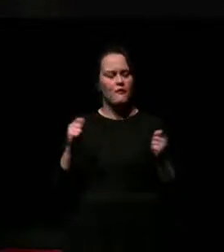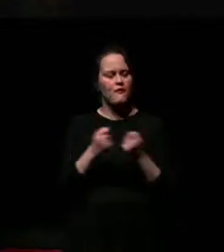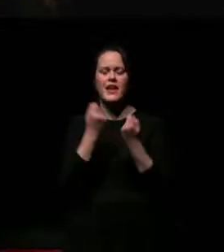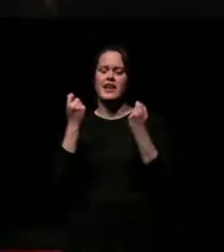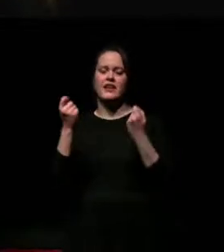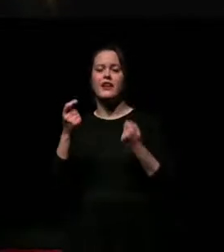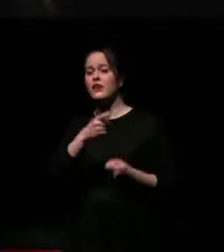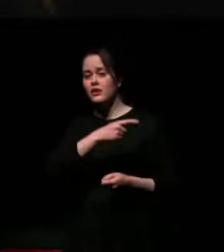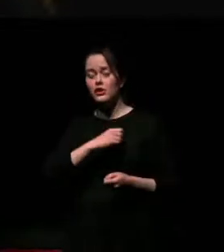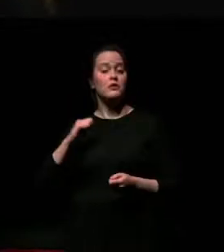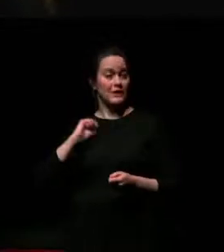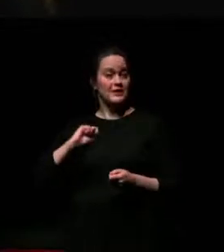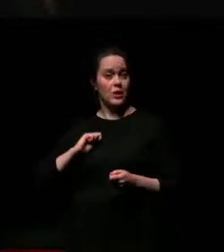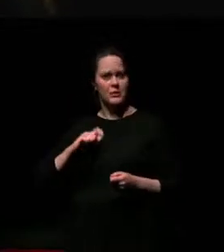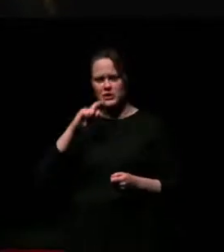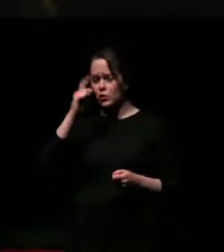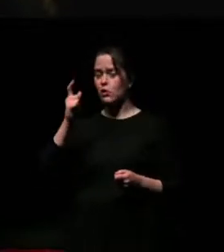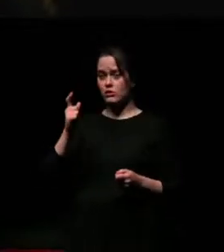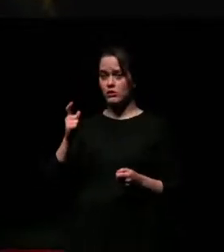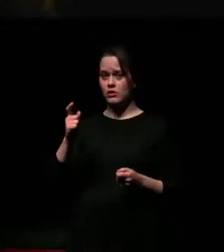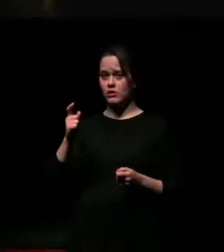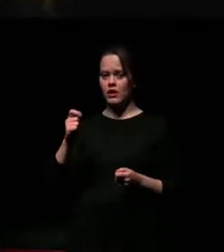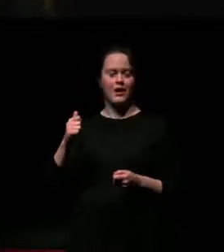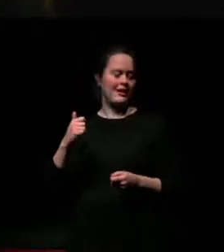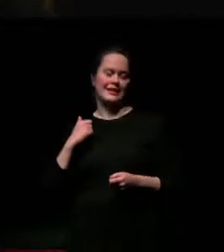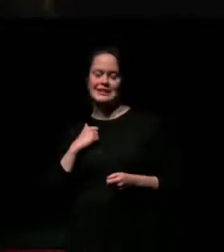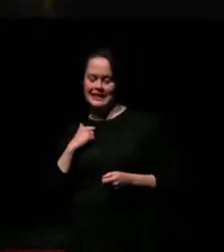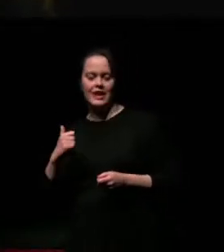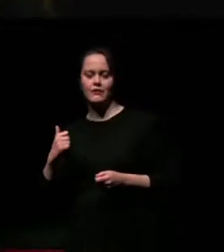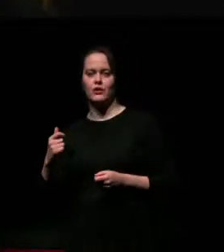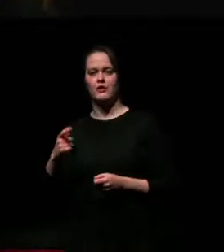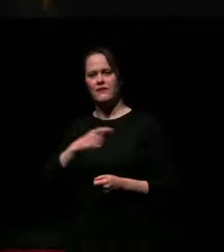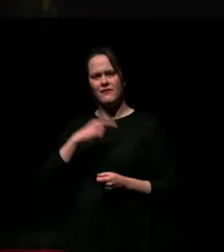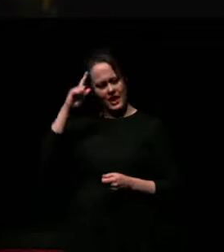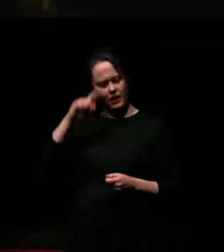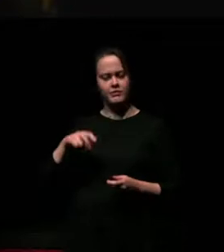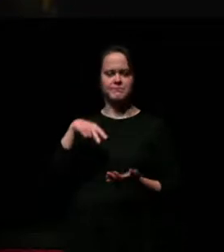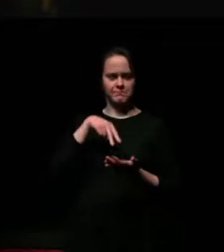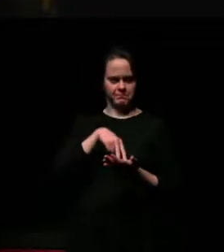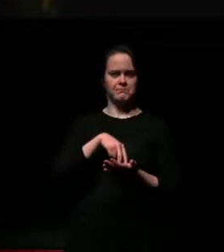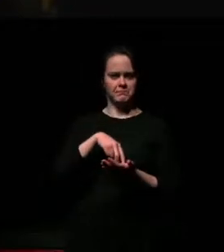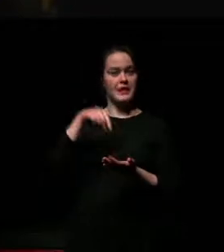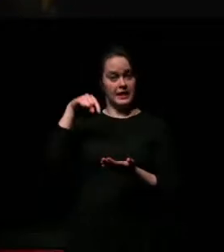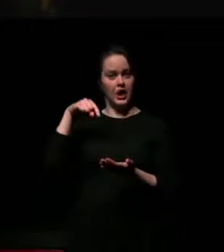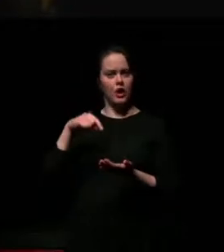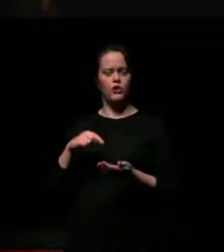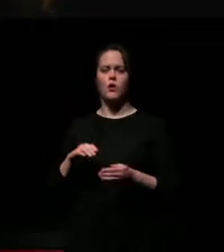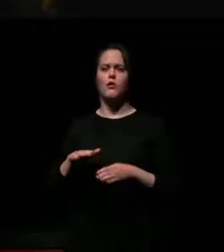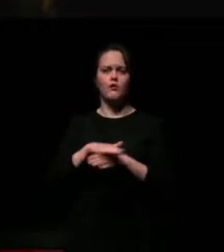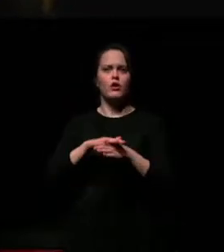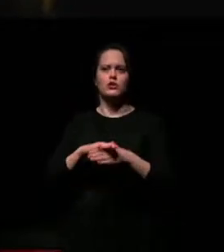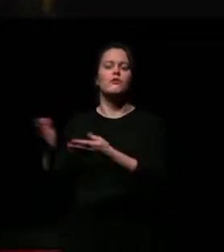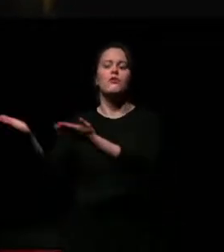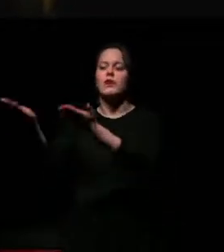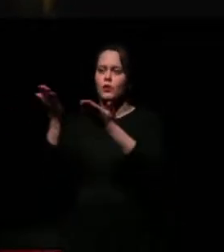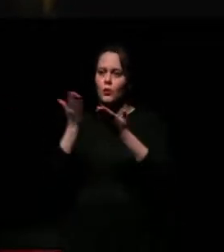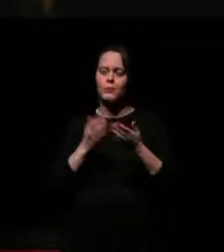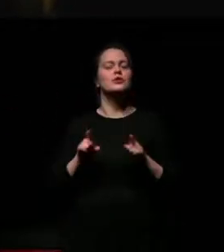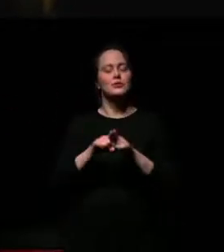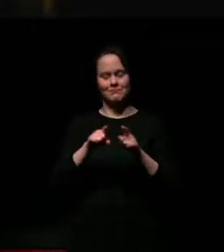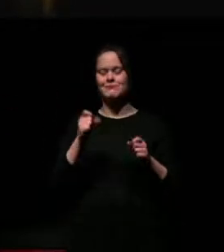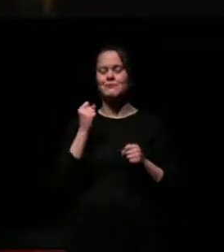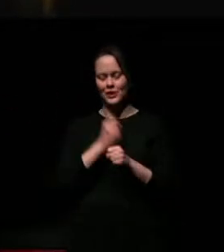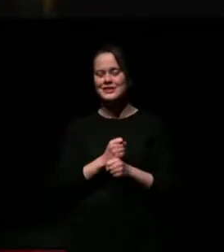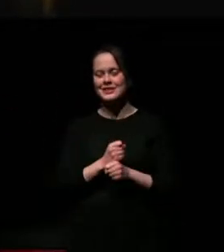fram at det ikke noe selvfølgelig at vi kan stå her I dag og føle oss så velkommen sånn som vi gjør her nå.